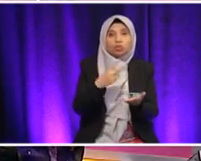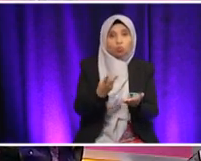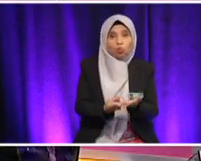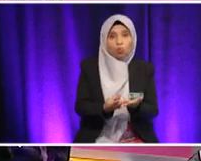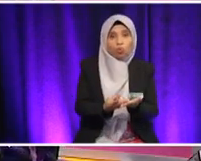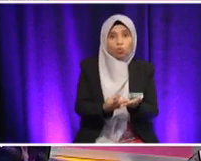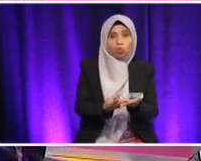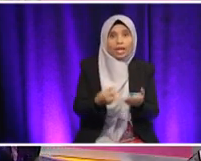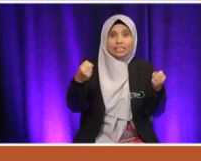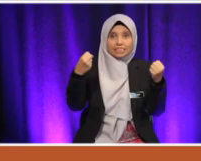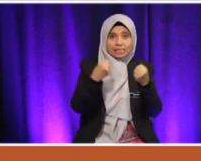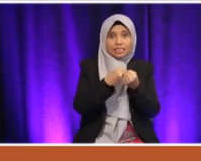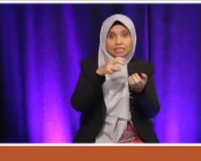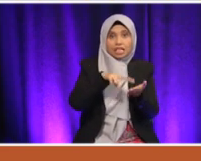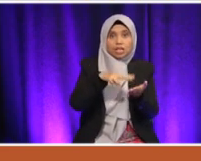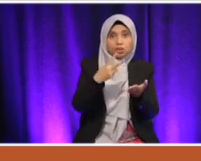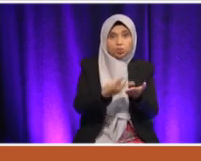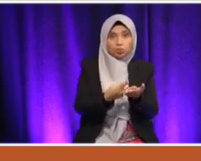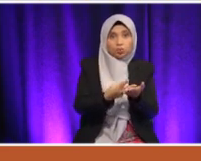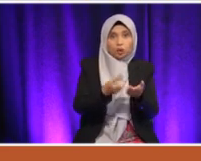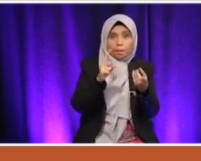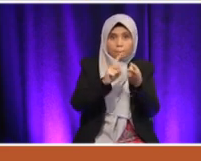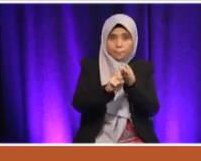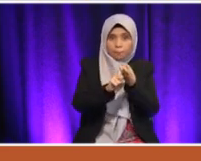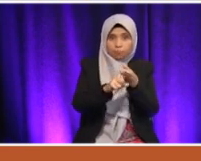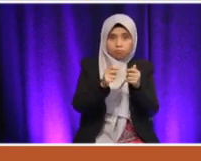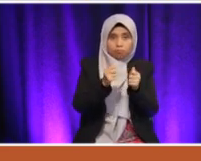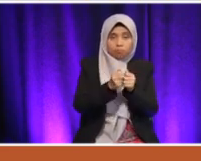isinya jatuh berkaitan dengan ketidakstabilan